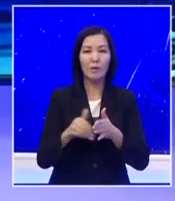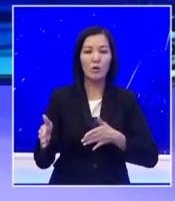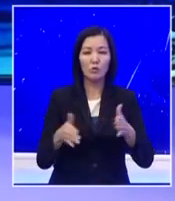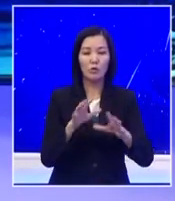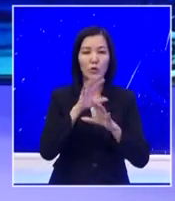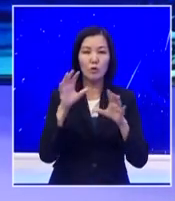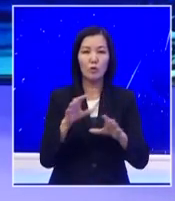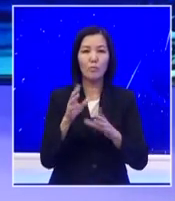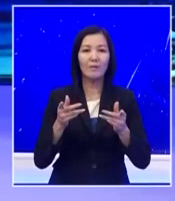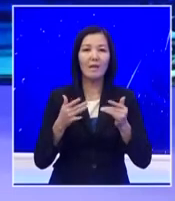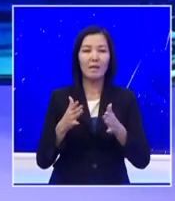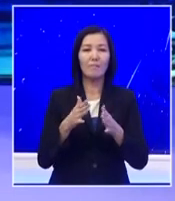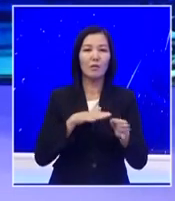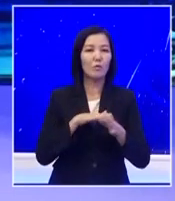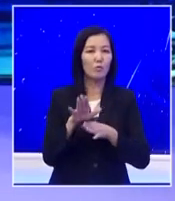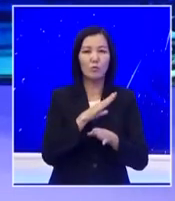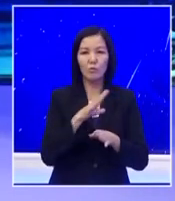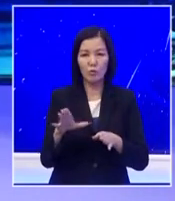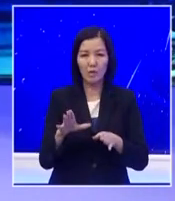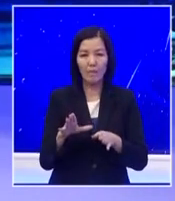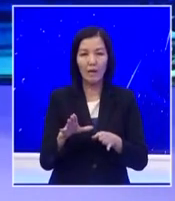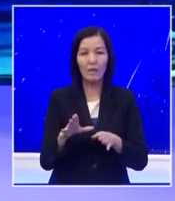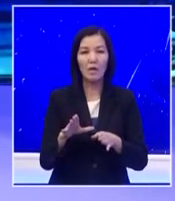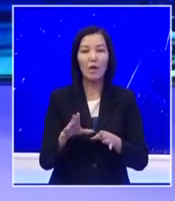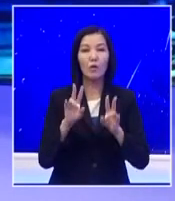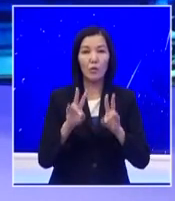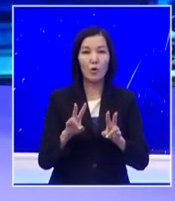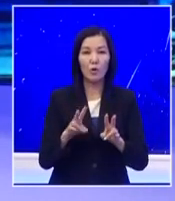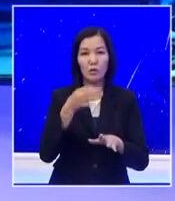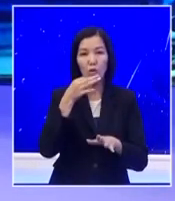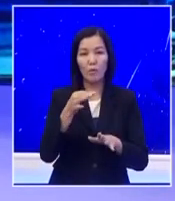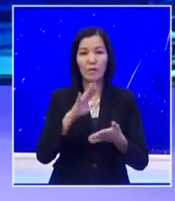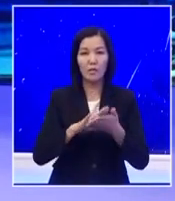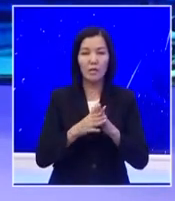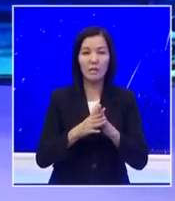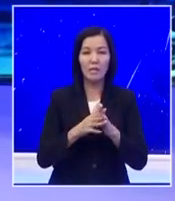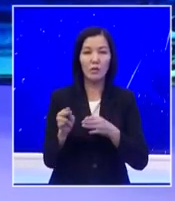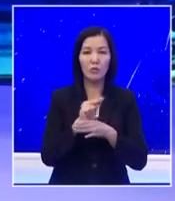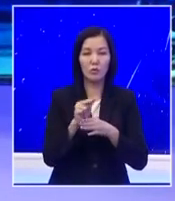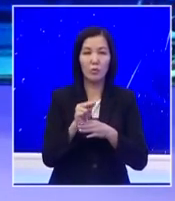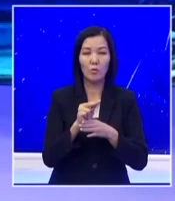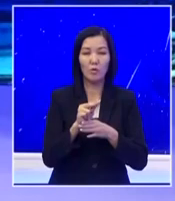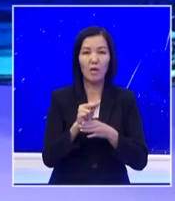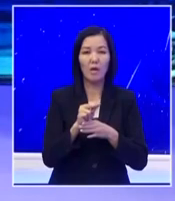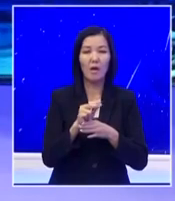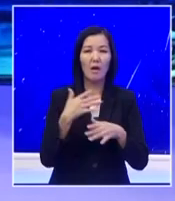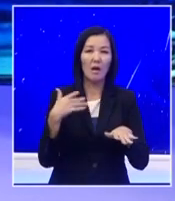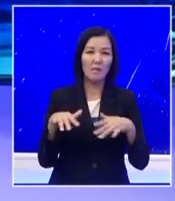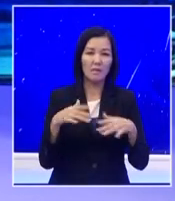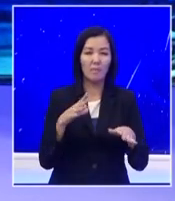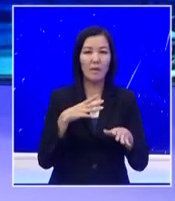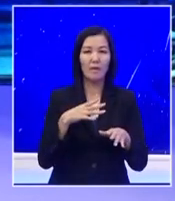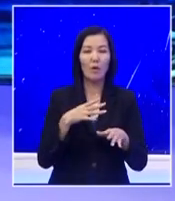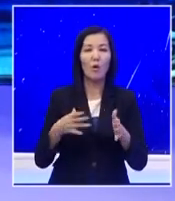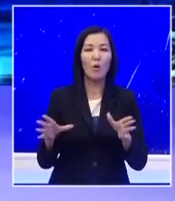күтіп ұстау талаптарын тиісті деңгейде сақтамаған. Десекте жауаптылар жол жағдайын түзеуге әлі де асығар емес. Осы орайда